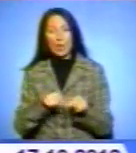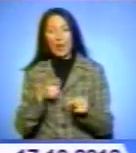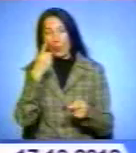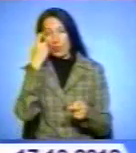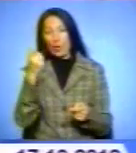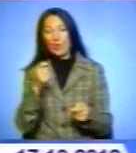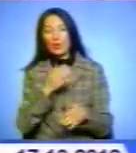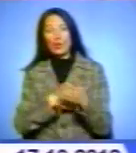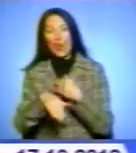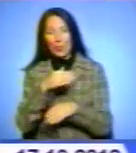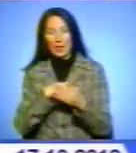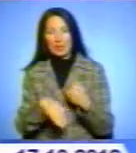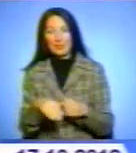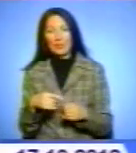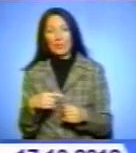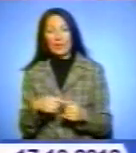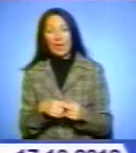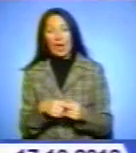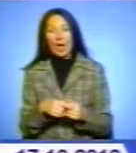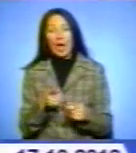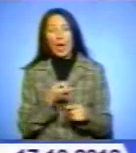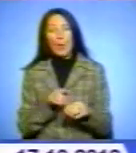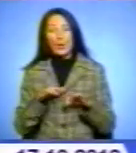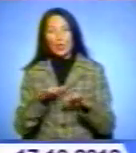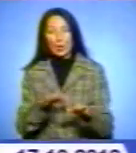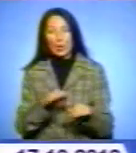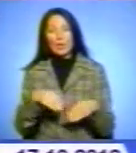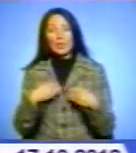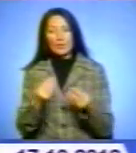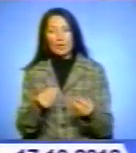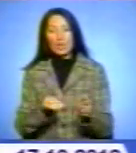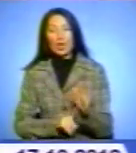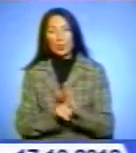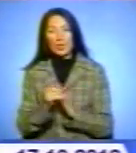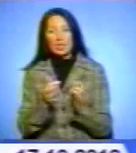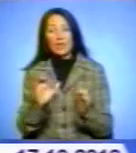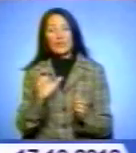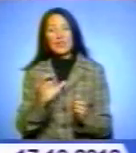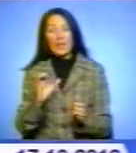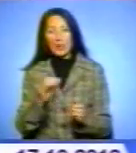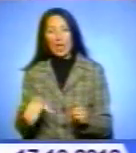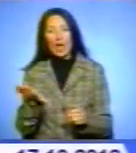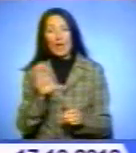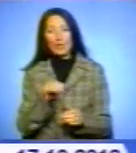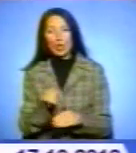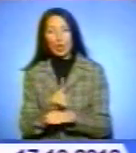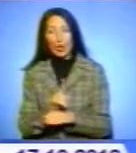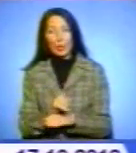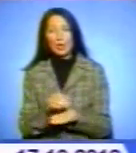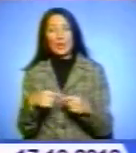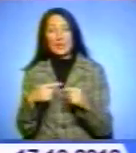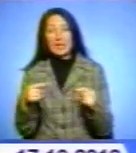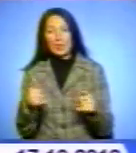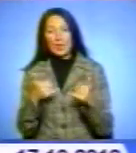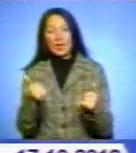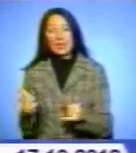захисту населення обласної державної адміністрації. Процедура із видачі розпочалася ще у серпні. Усього на Тернопільщині засоби для